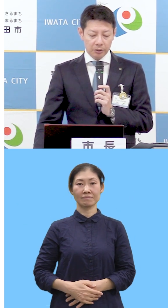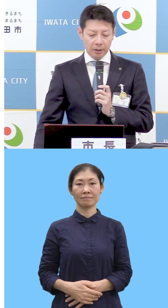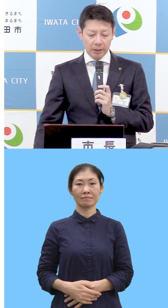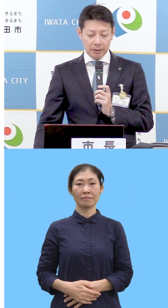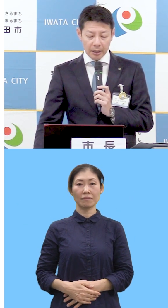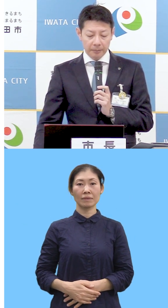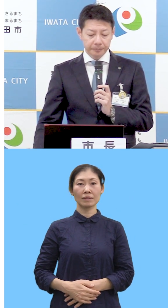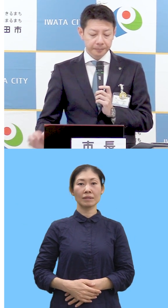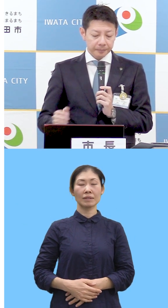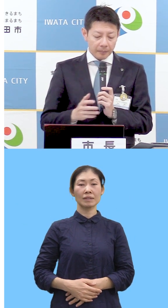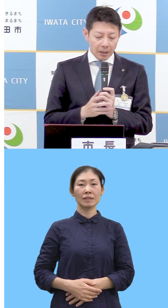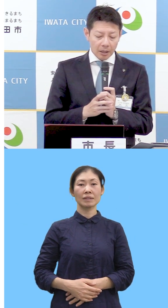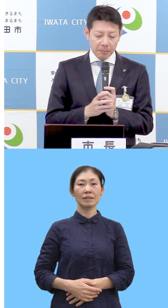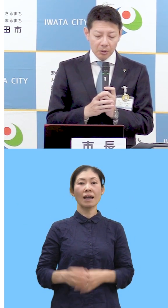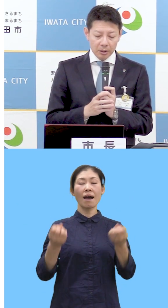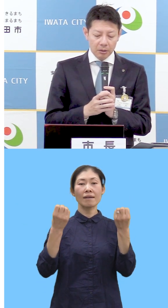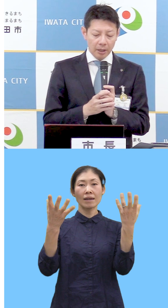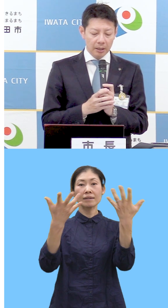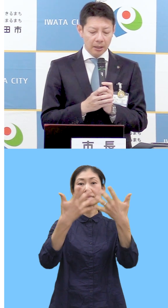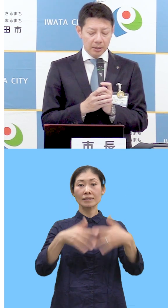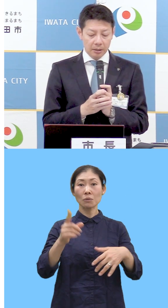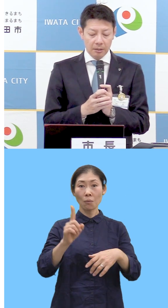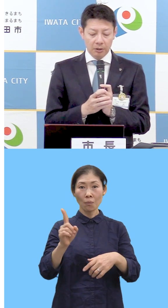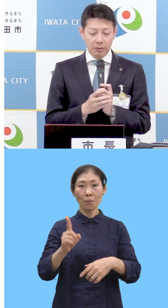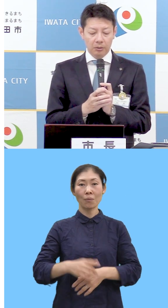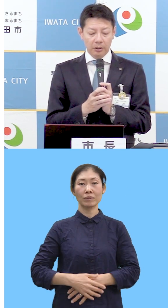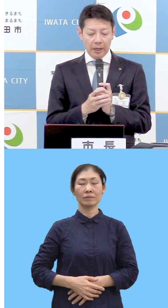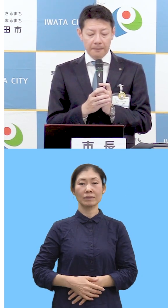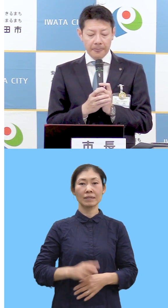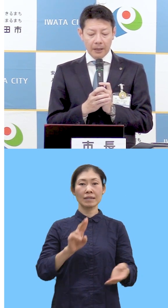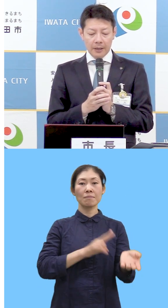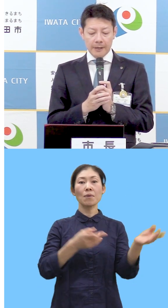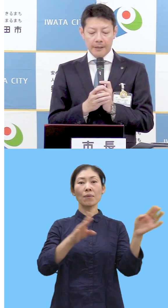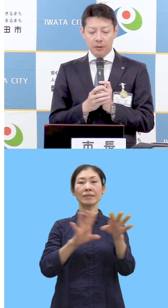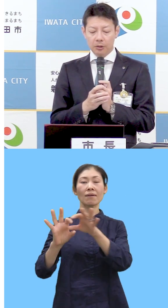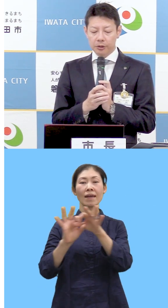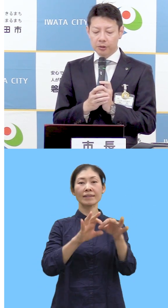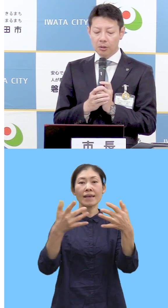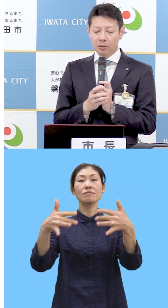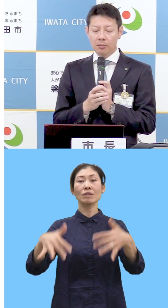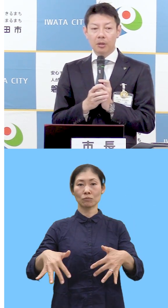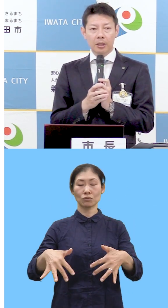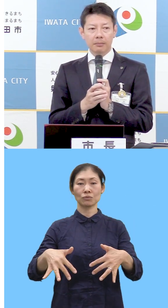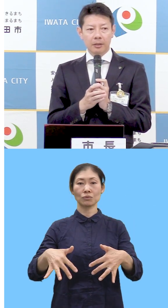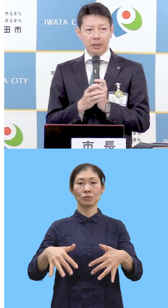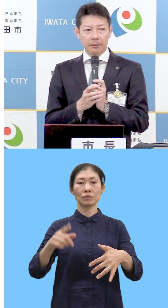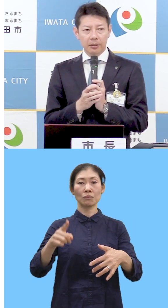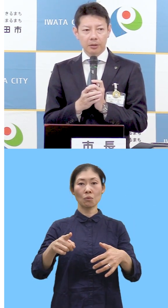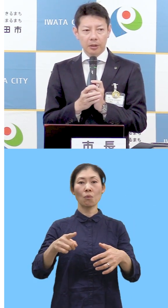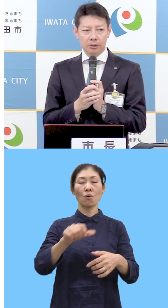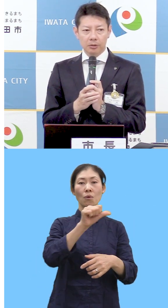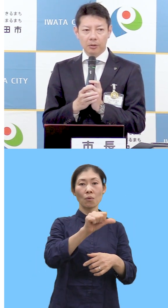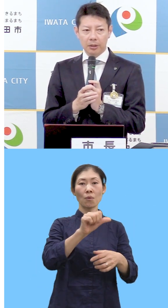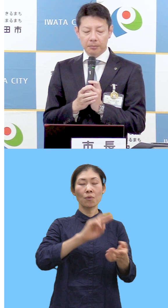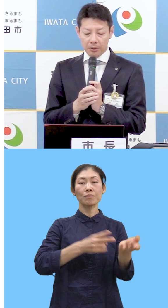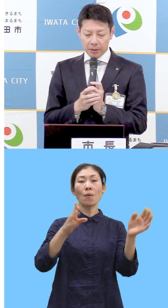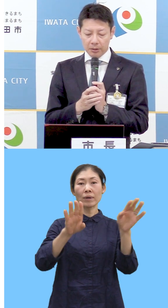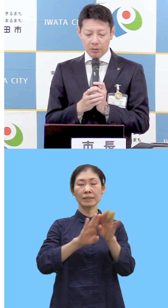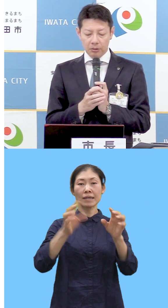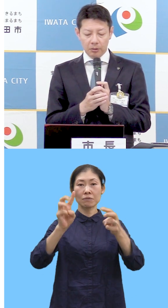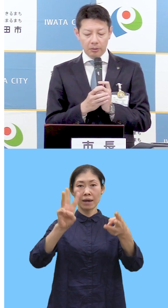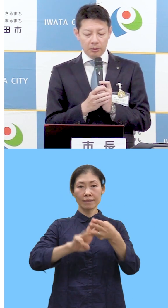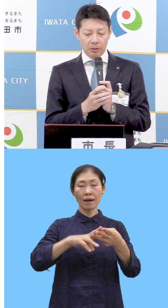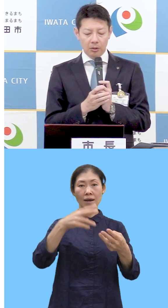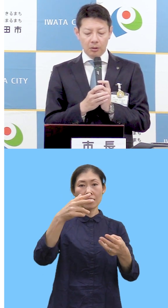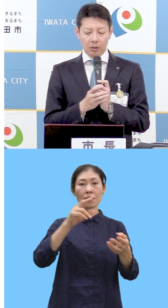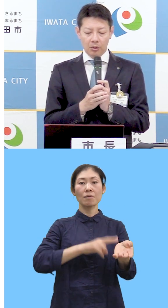機能としてはですね、病院の連携システムということで、この主要5病院、岩田病院とか中等園の病院